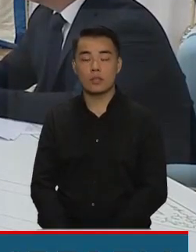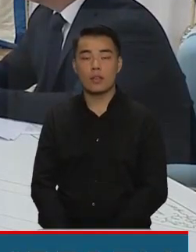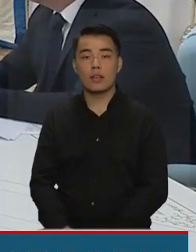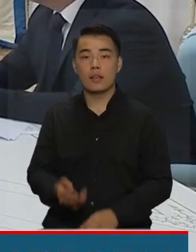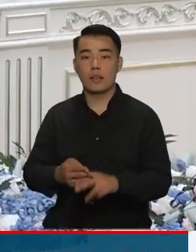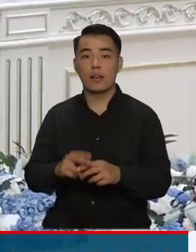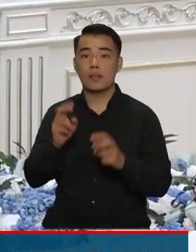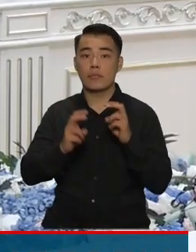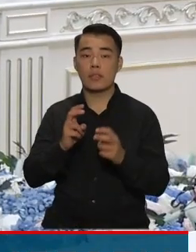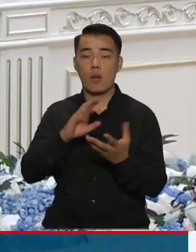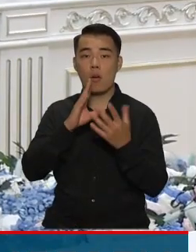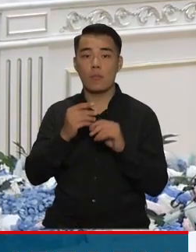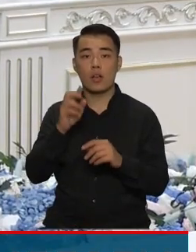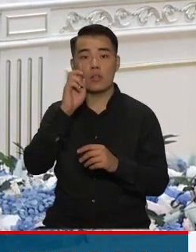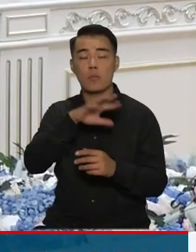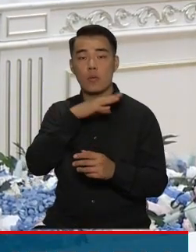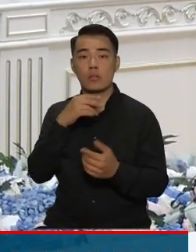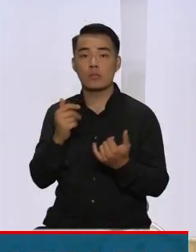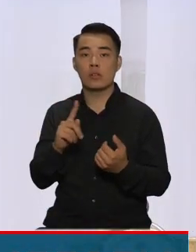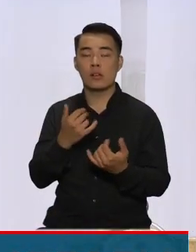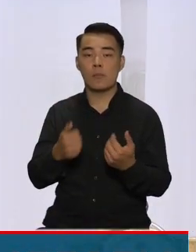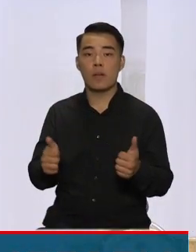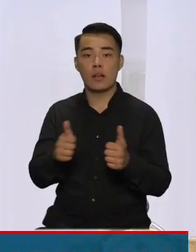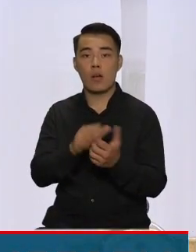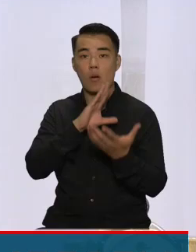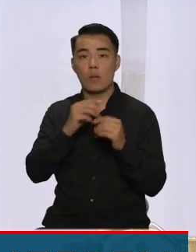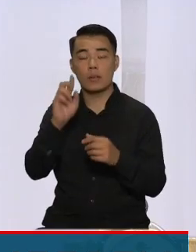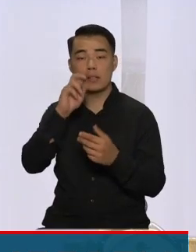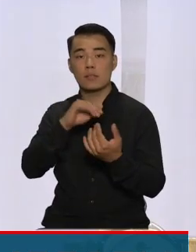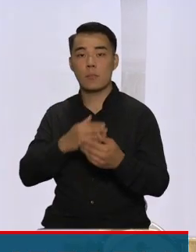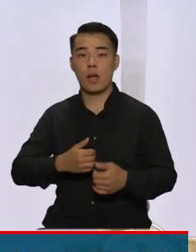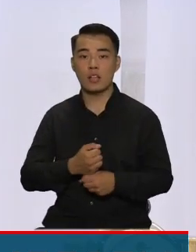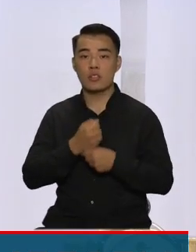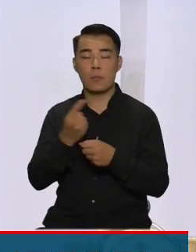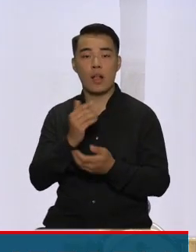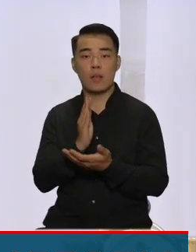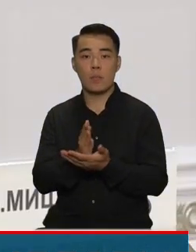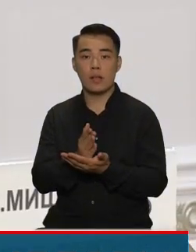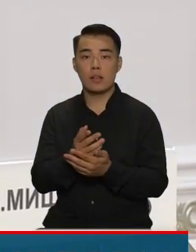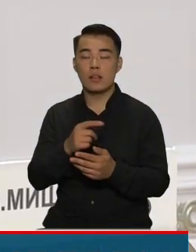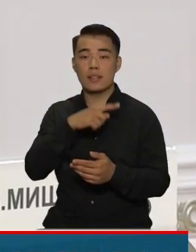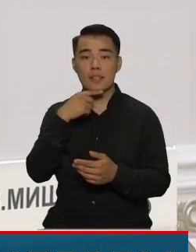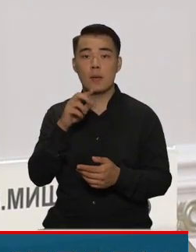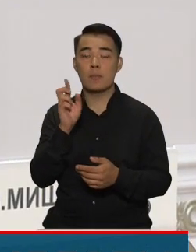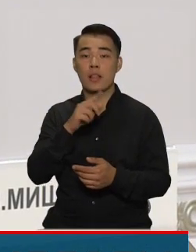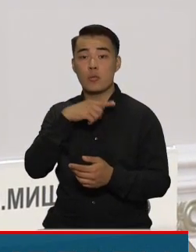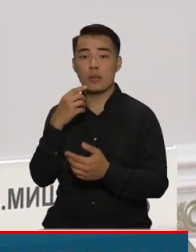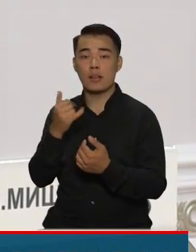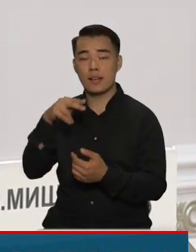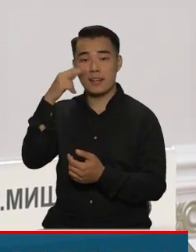Өнеркәсіп көрмесіне келген ел көп, бірақ көршінің қолдауы бөлек. Президент те соны жете ескеріп жеке қабылдады. Ресей, Беларусь және